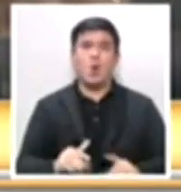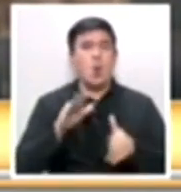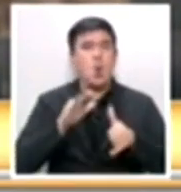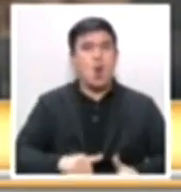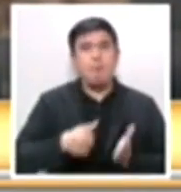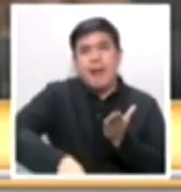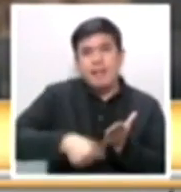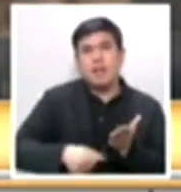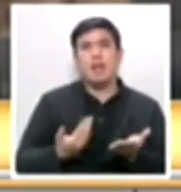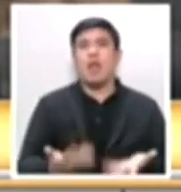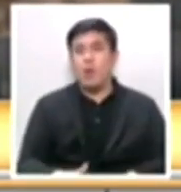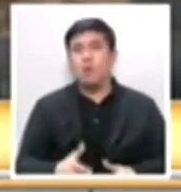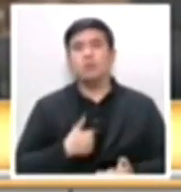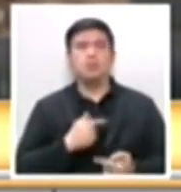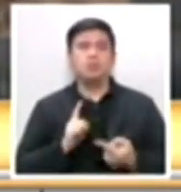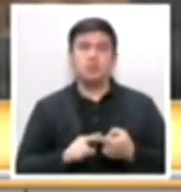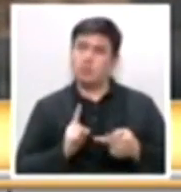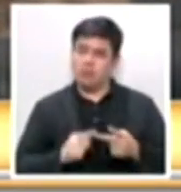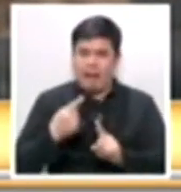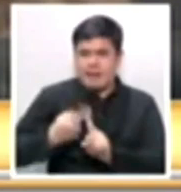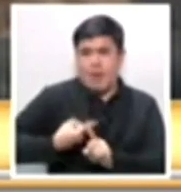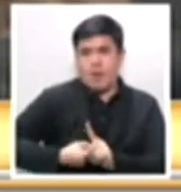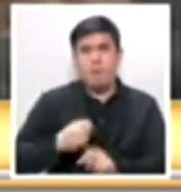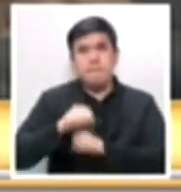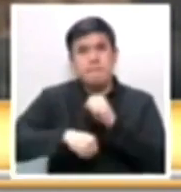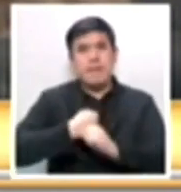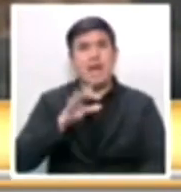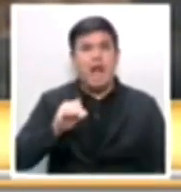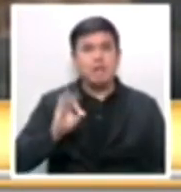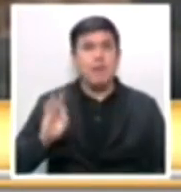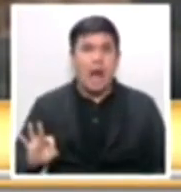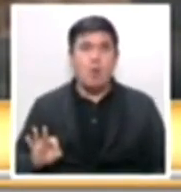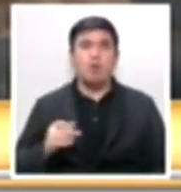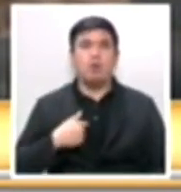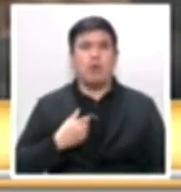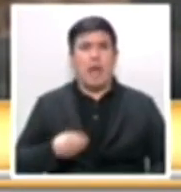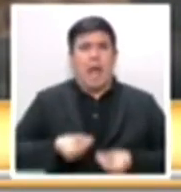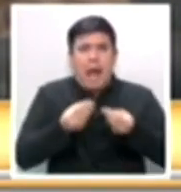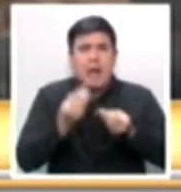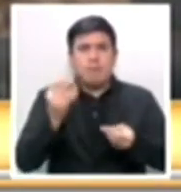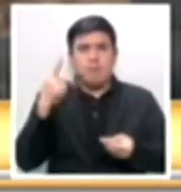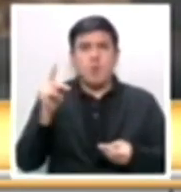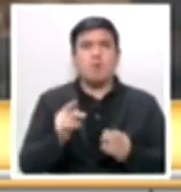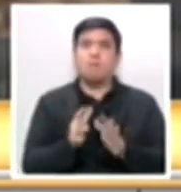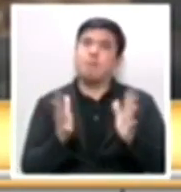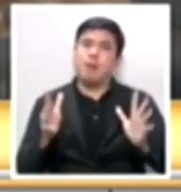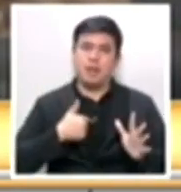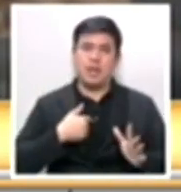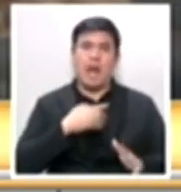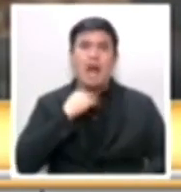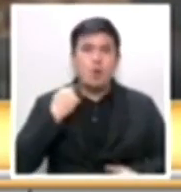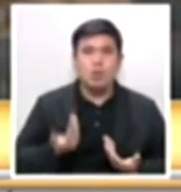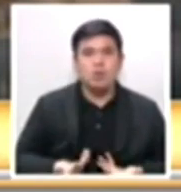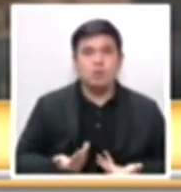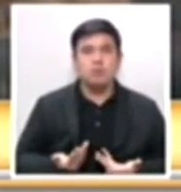ษีเราให้ทั้งการเช่าที่ดินได้99ปีเราให้แทบจะทุกอย่างซึ่งจริงๆแล้วเราเสียประโยชน์ที่จะได้รับมันนะ